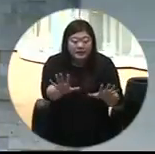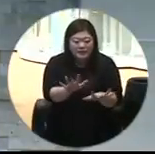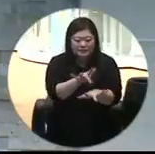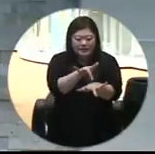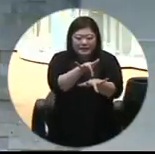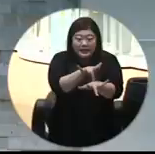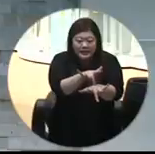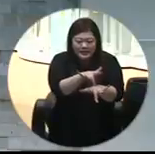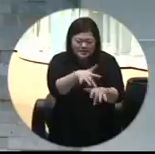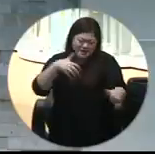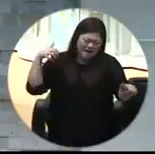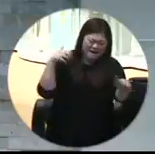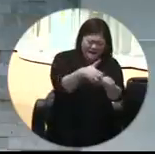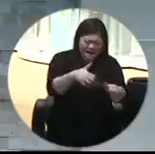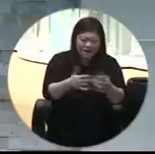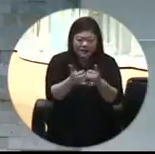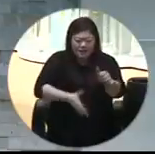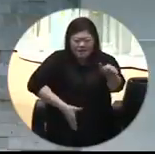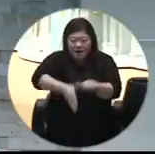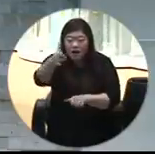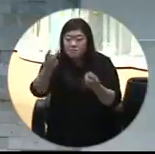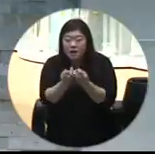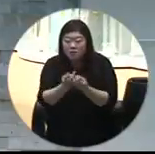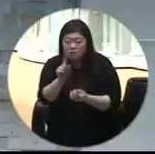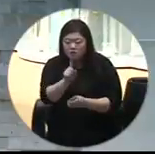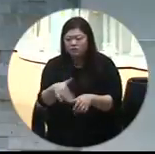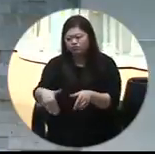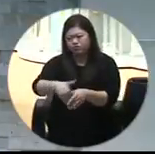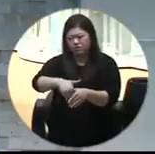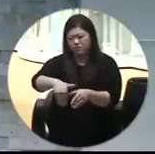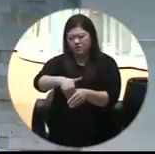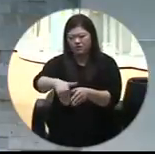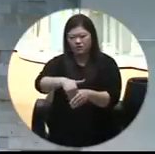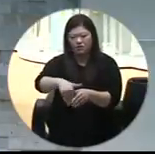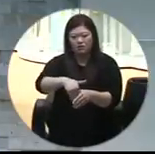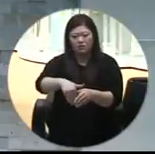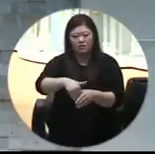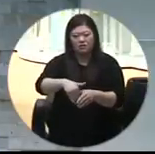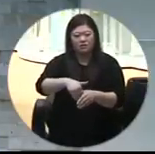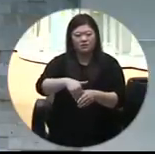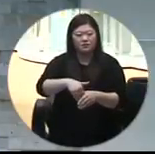공격 전략이 뭐냐? 그게 문화예요, 문화.